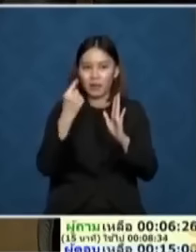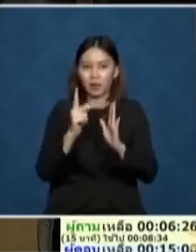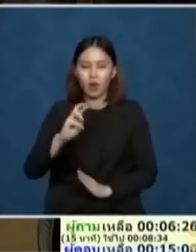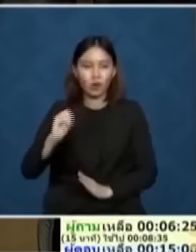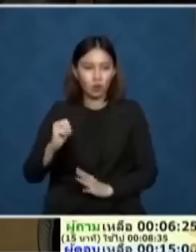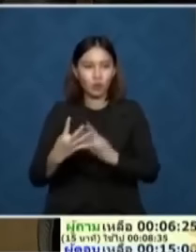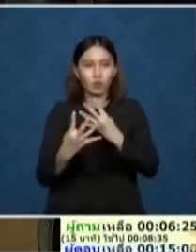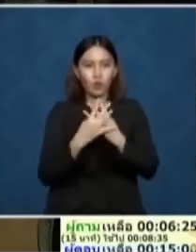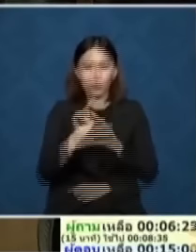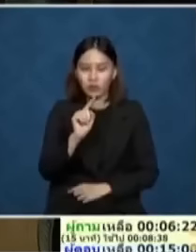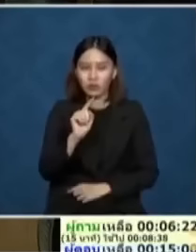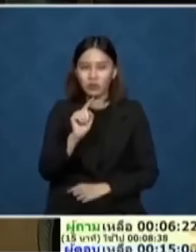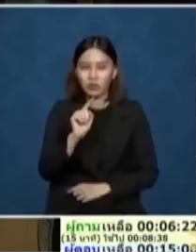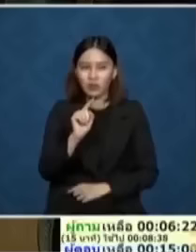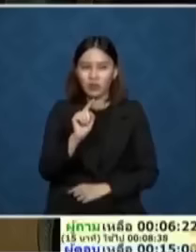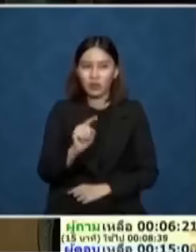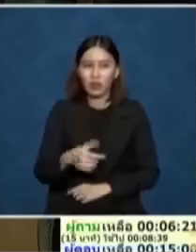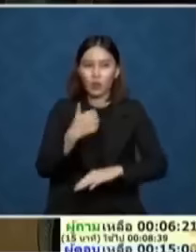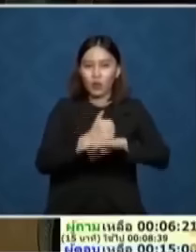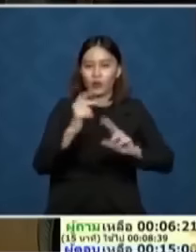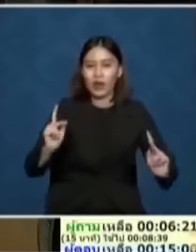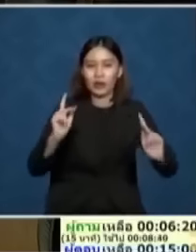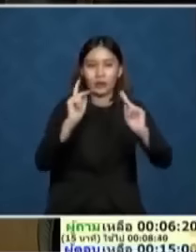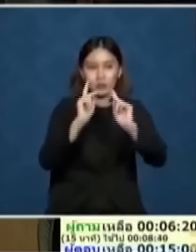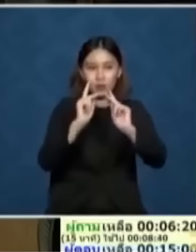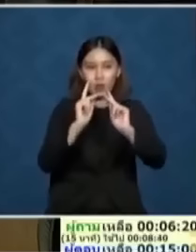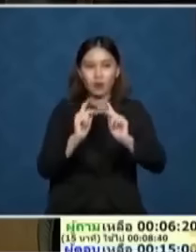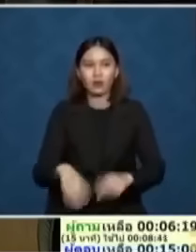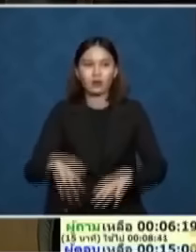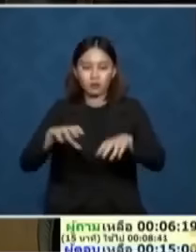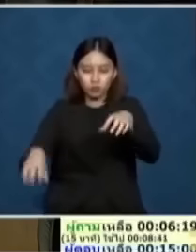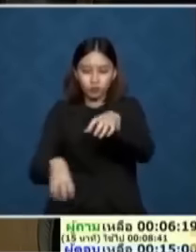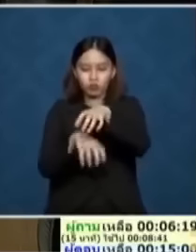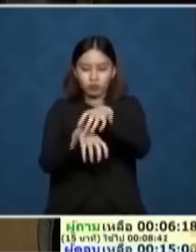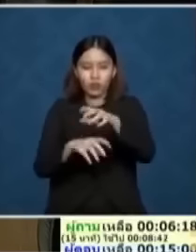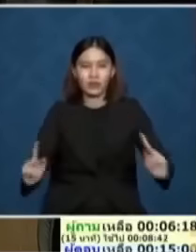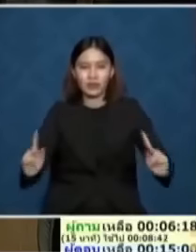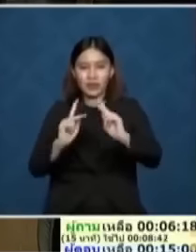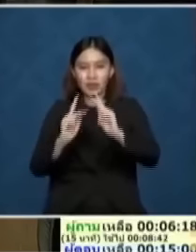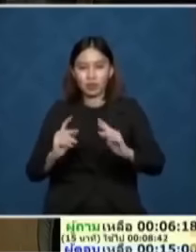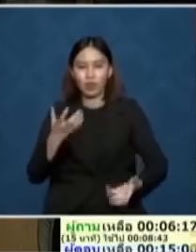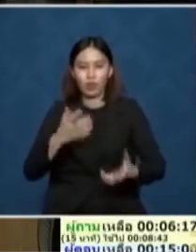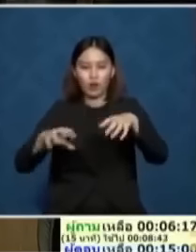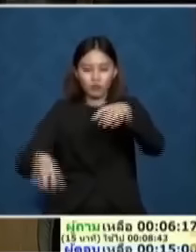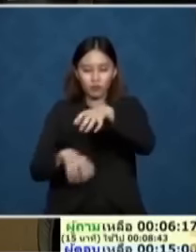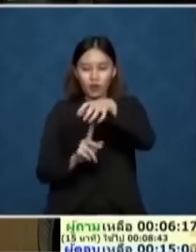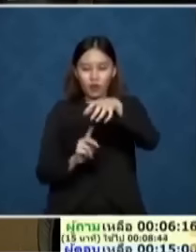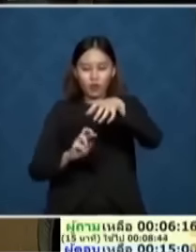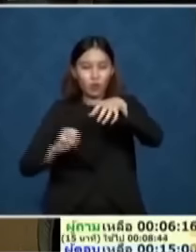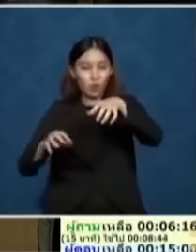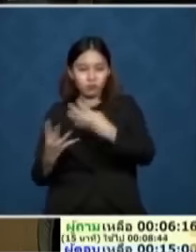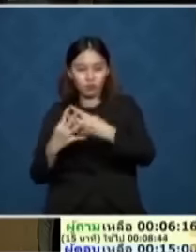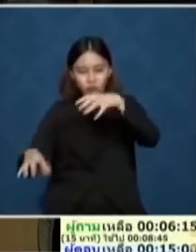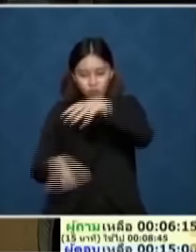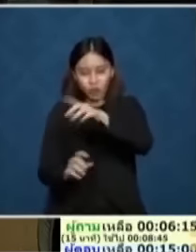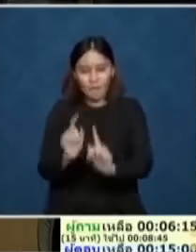ะจะมีหลักเกณฑ์ยังไงหลักการอะไรอะไรเป็นหลักประกันจะไม่มีการเอื้อประโยชน์ให้ผู้ต้องขังที่ร่ำรวยหรือที่มีอิทธิพลส่วนตัว